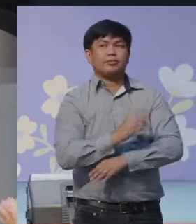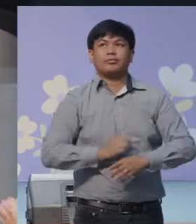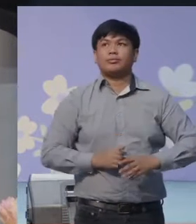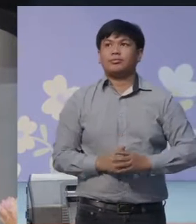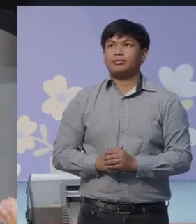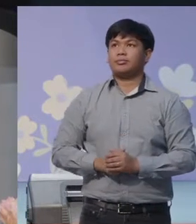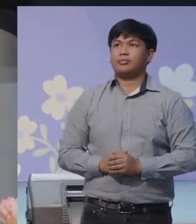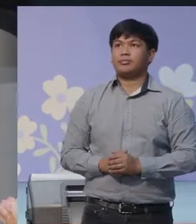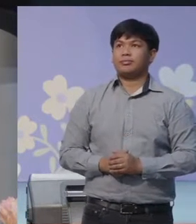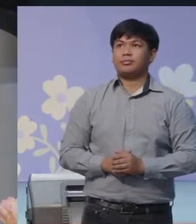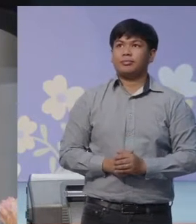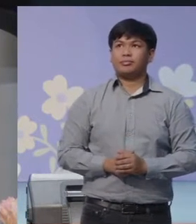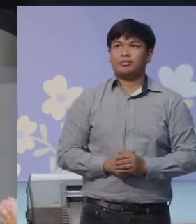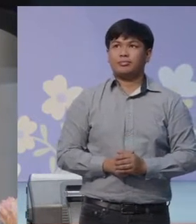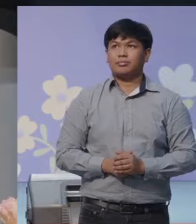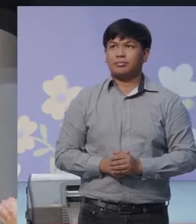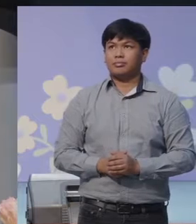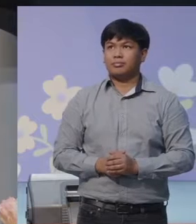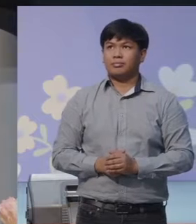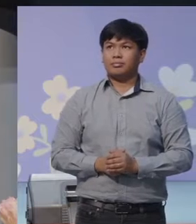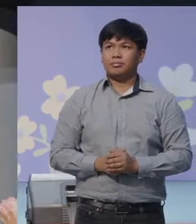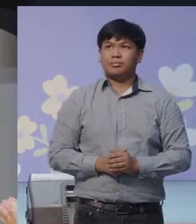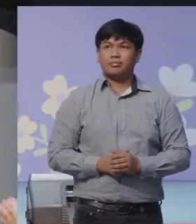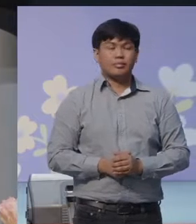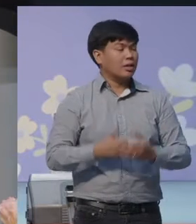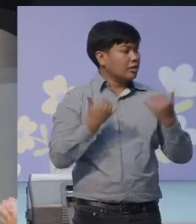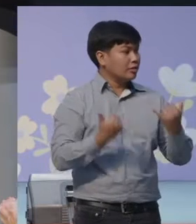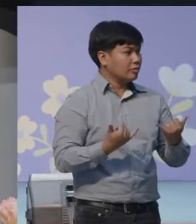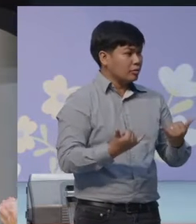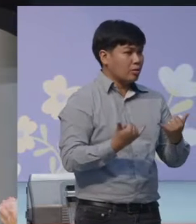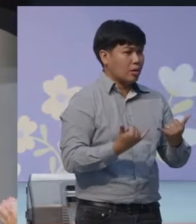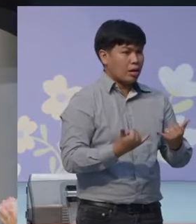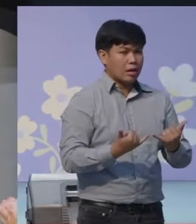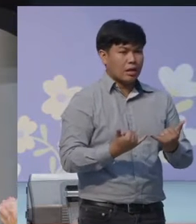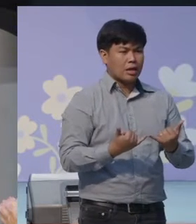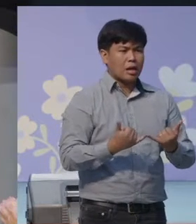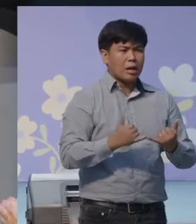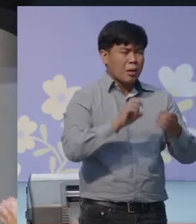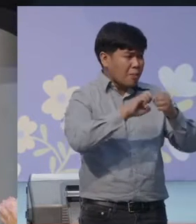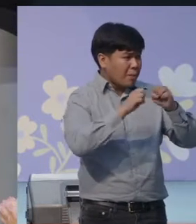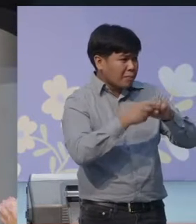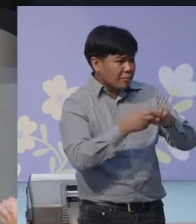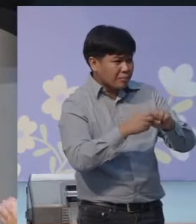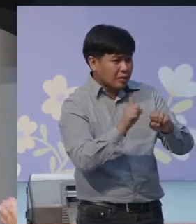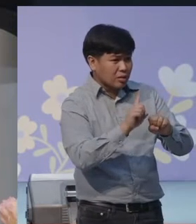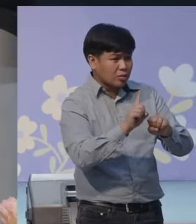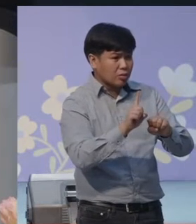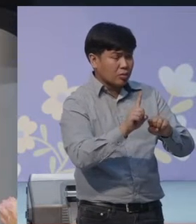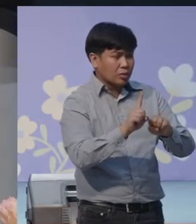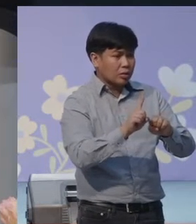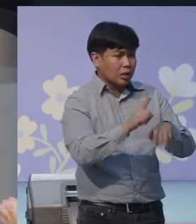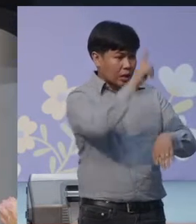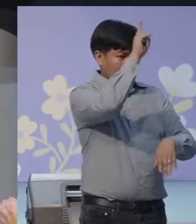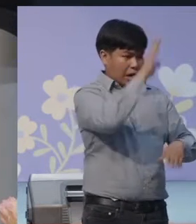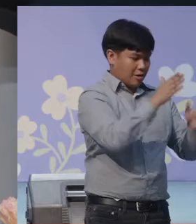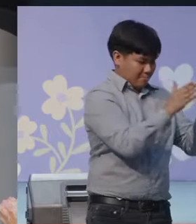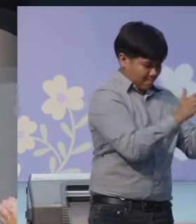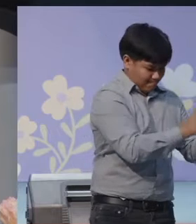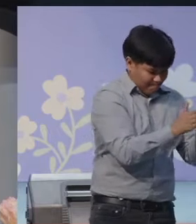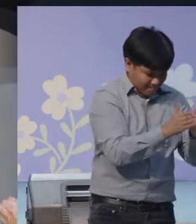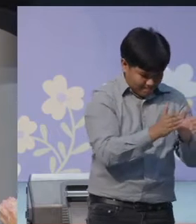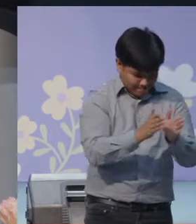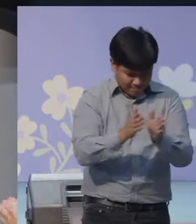kay Elkana dahil si Elkana isang Levite. Alright? So, madaling sabi, parang inayos na ng Panginoon